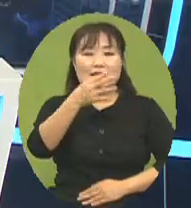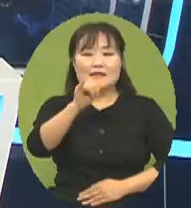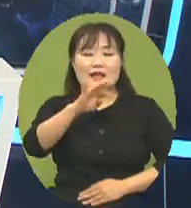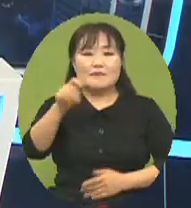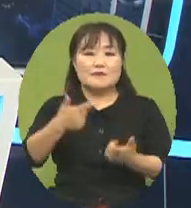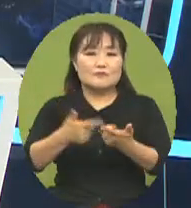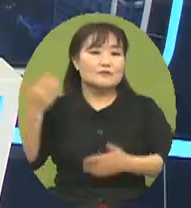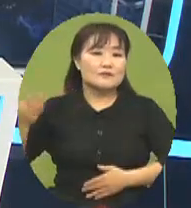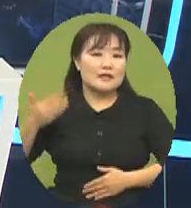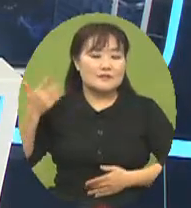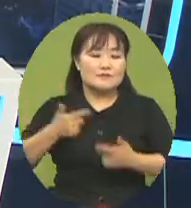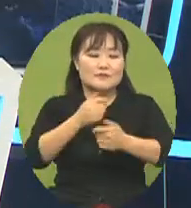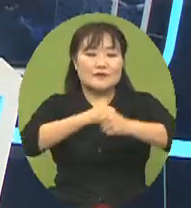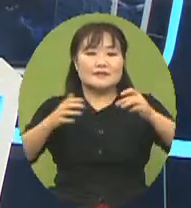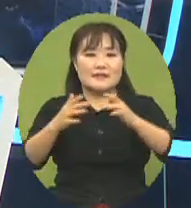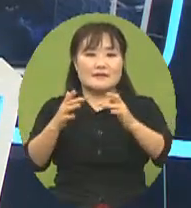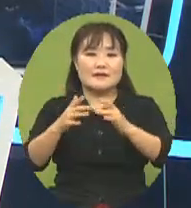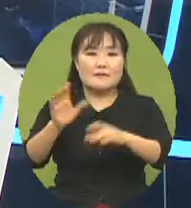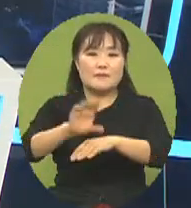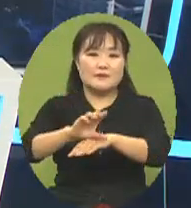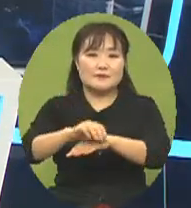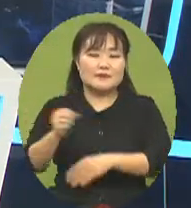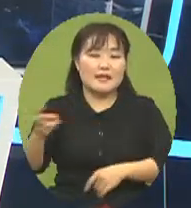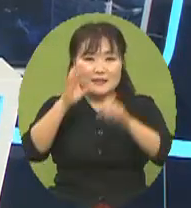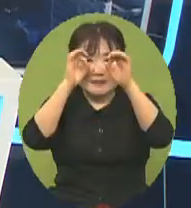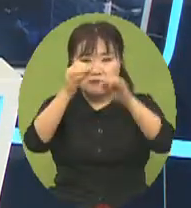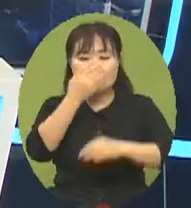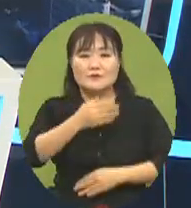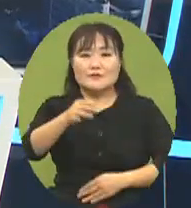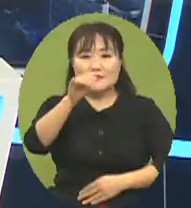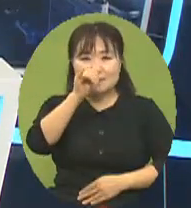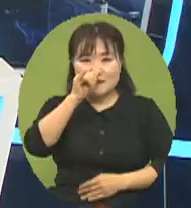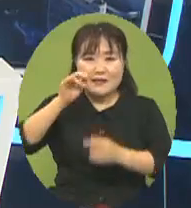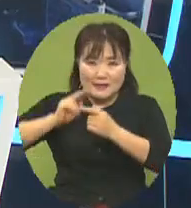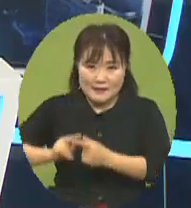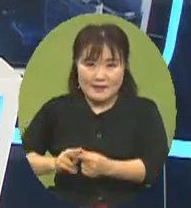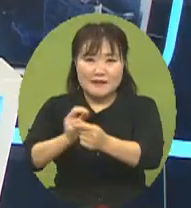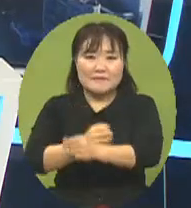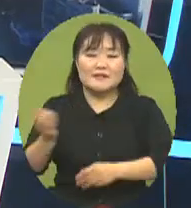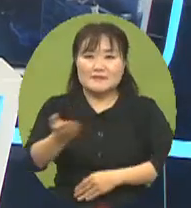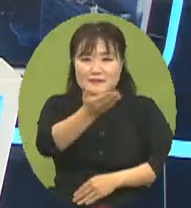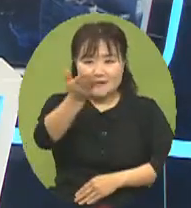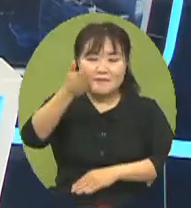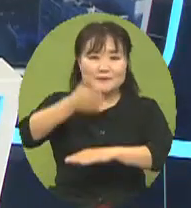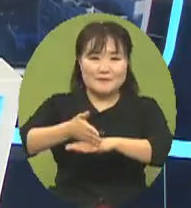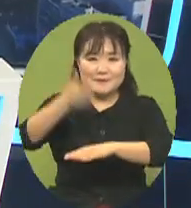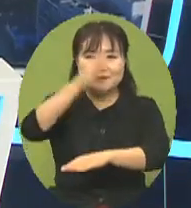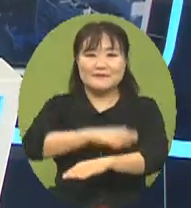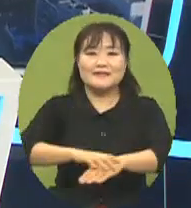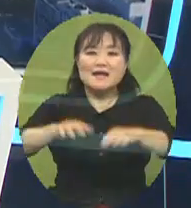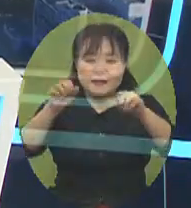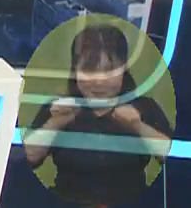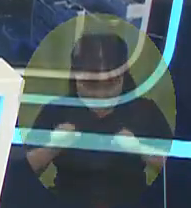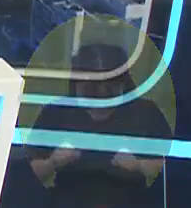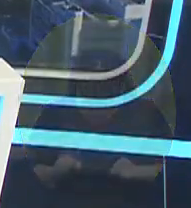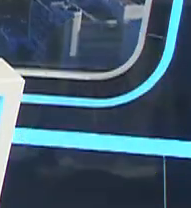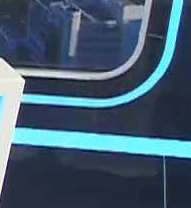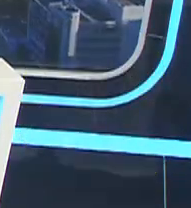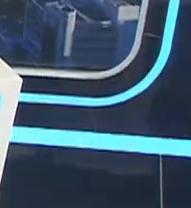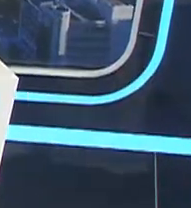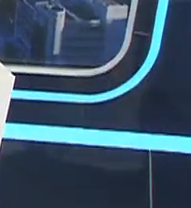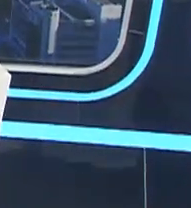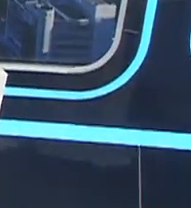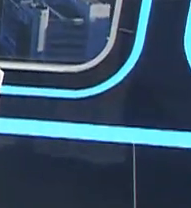다이내믹 부산 뉴스는 부산광역시 인터넷 방송 바다TV에서 다시 보실 수 있습니다. 함께해 주신 여러분 고맙습니다.